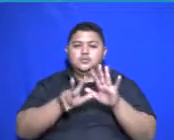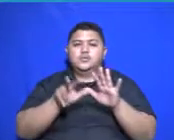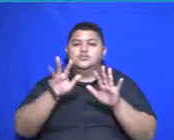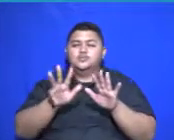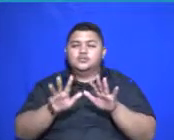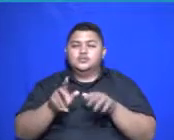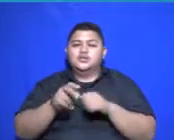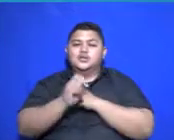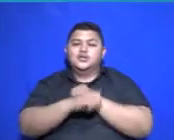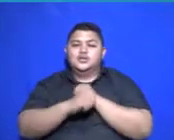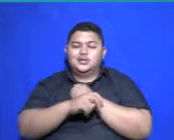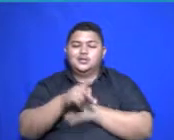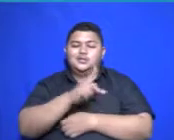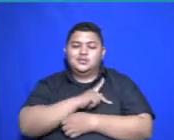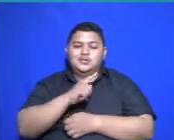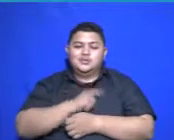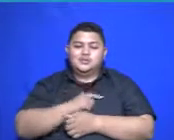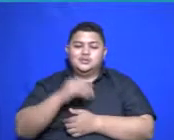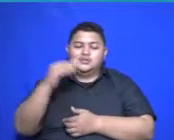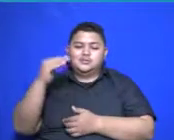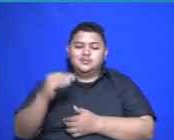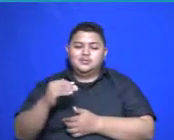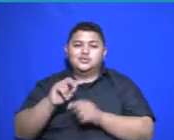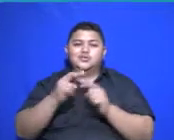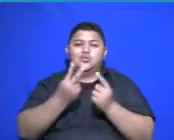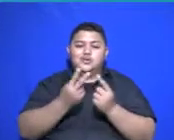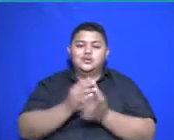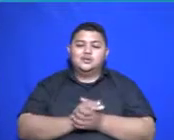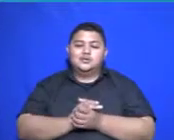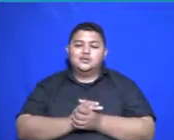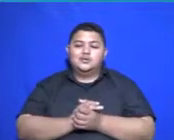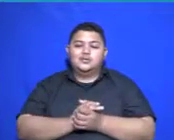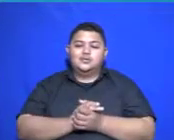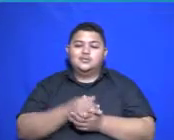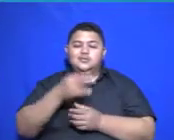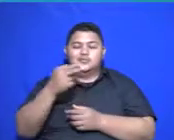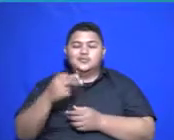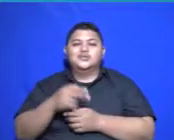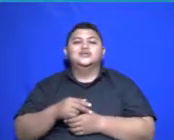89 negara peserta, kita berada di ranking 12 untuk olahraga.